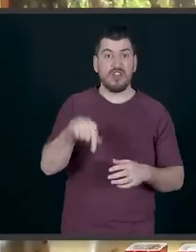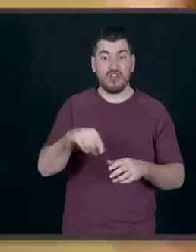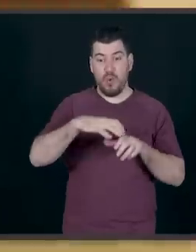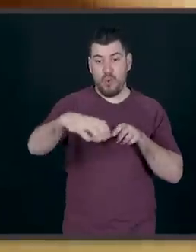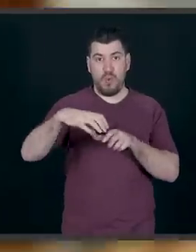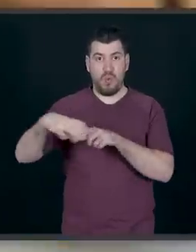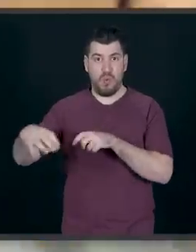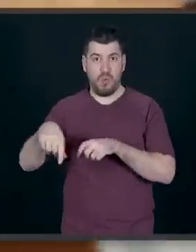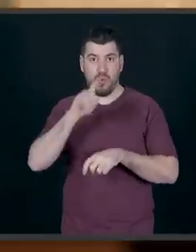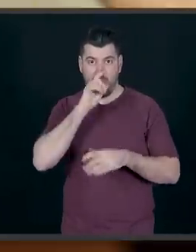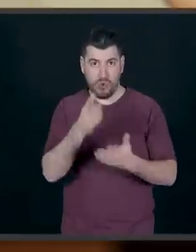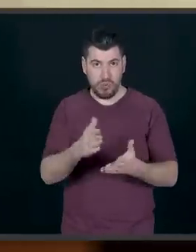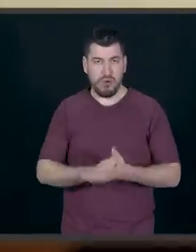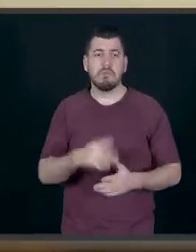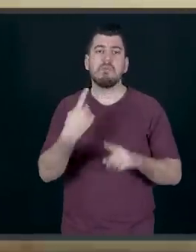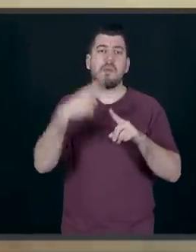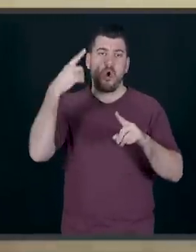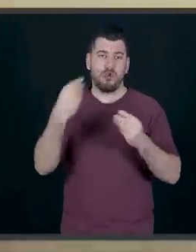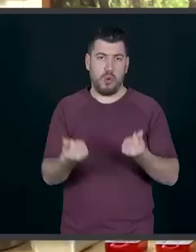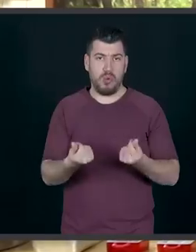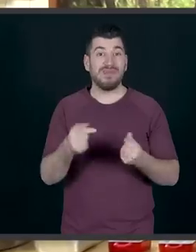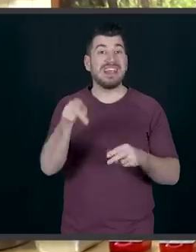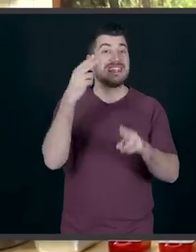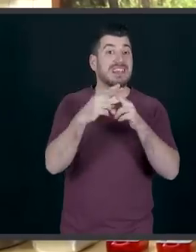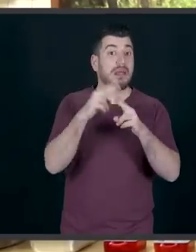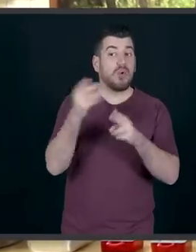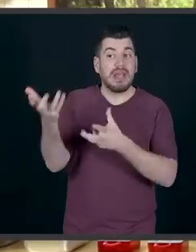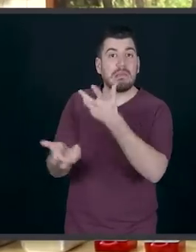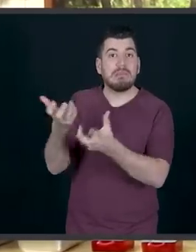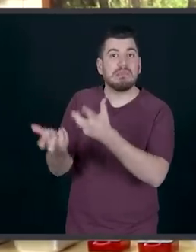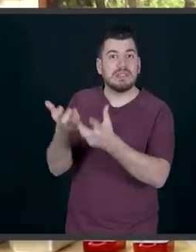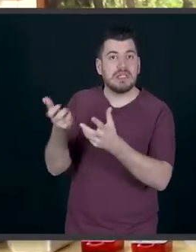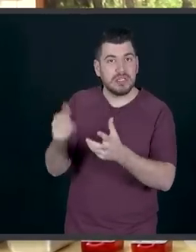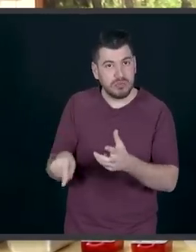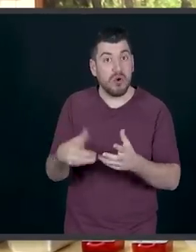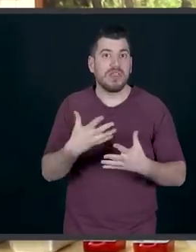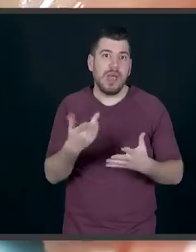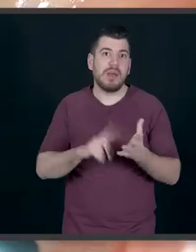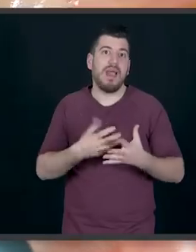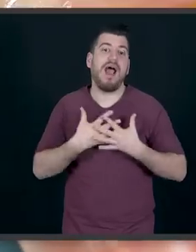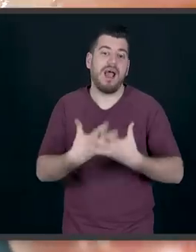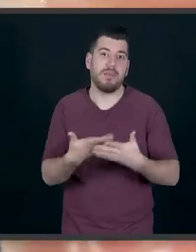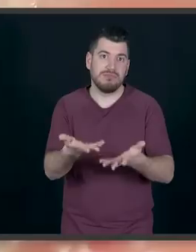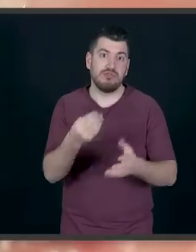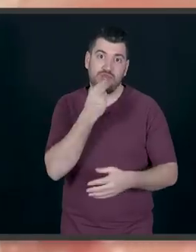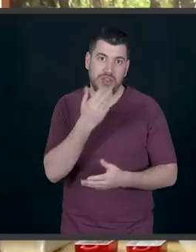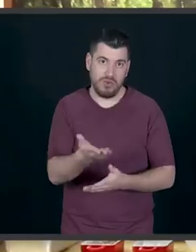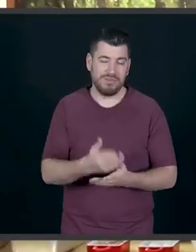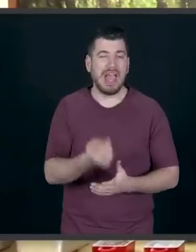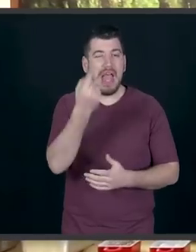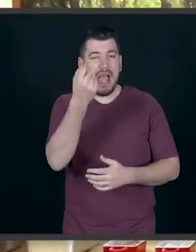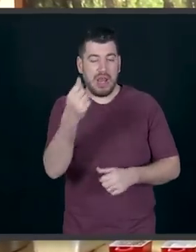θα το κάνουμε. Για να δείτε πόσο σημαντικό είναι το ψήσιμο και η αγάπη που θα δώσουμε σε ένα φαγητό. Θα βάλω λίγο ελαιόλαδο